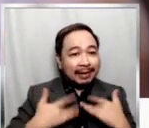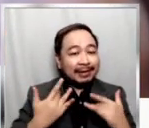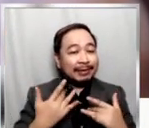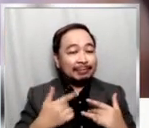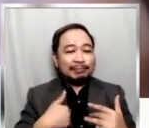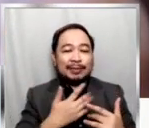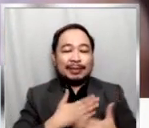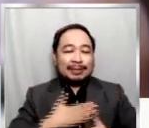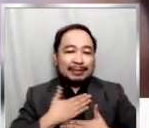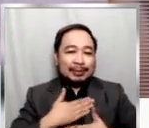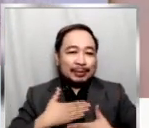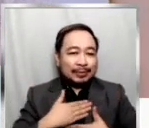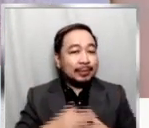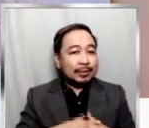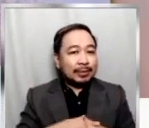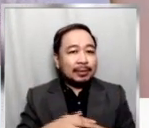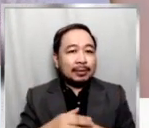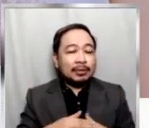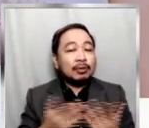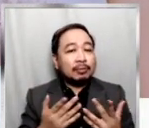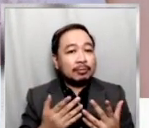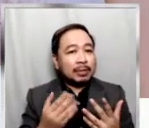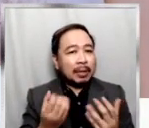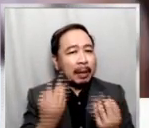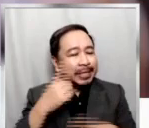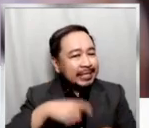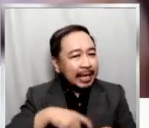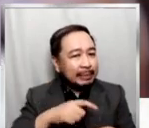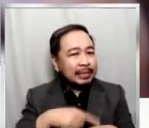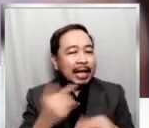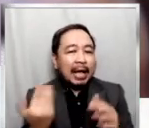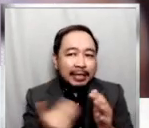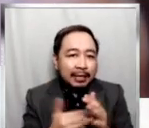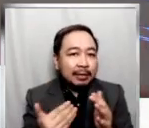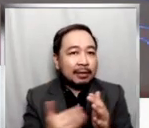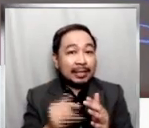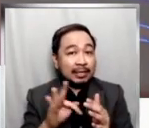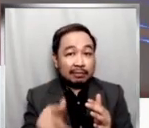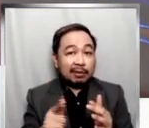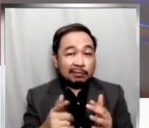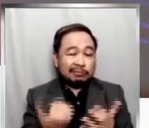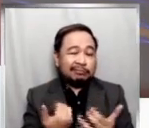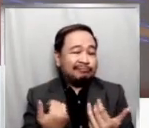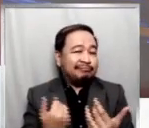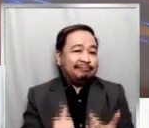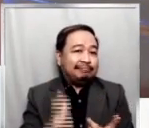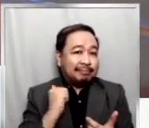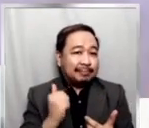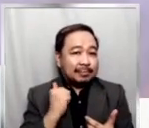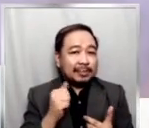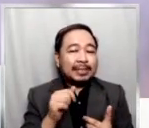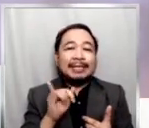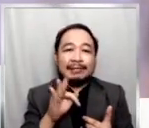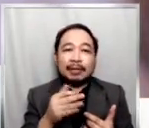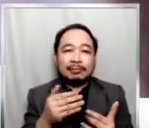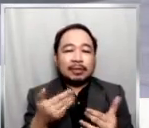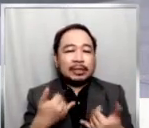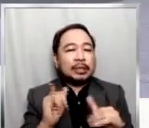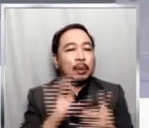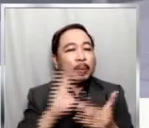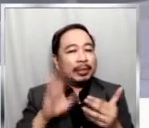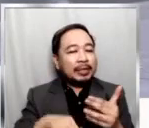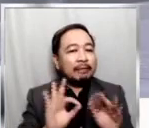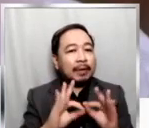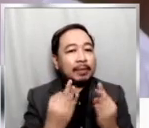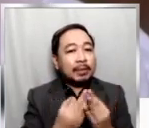siya nakipagbalikan sa'yo. Hindi ka nagmatigas. Buo pa sana yung pamilya natin ngayon. Nakasama rin ni Rita sa pelikula si